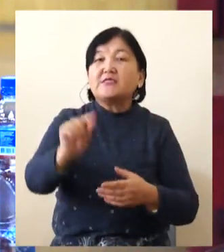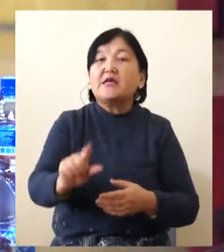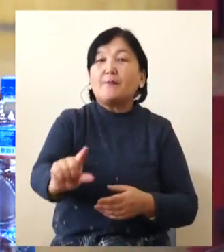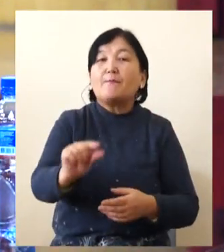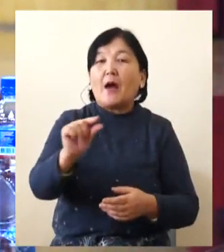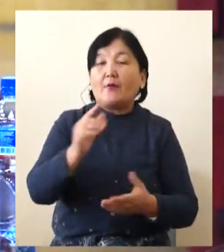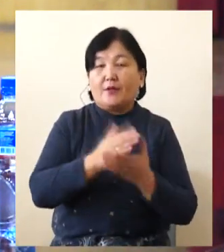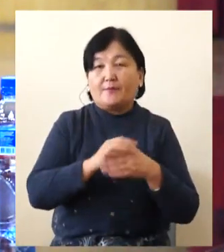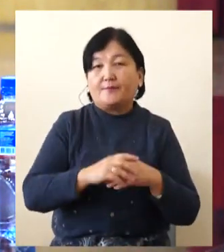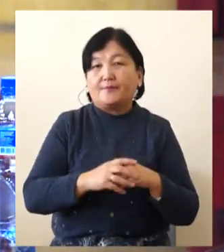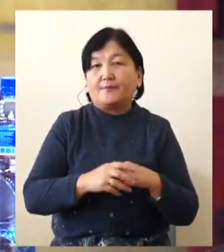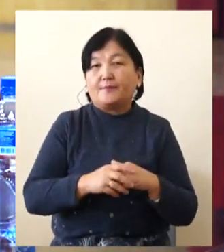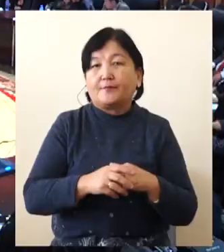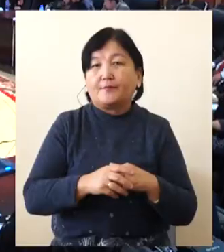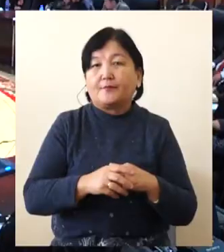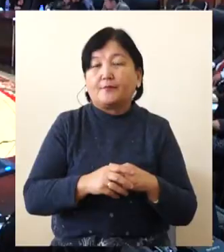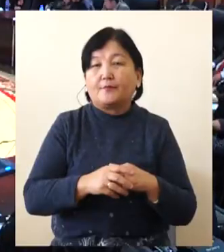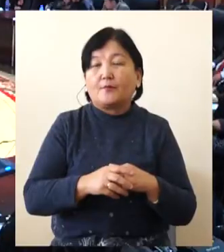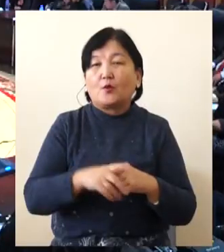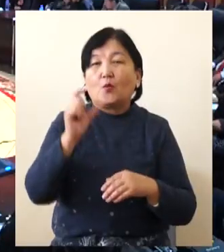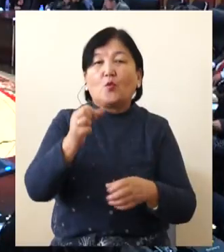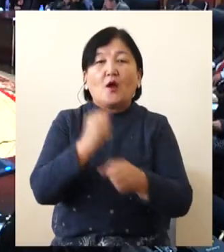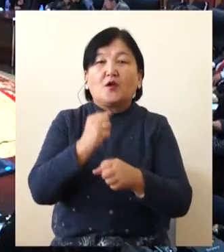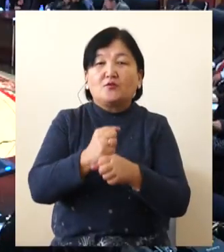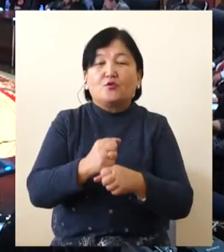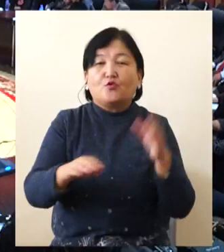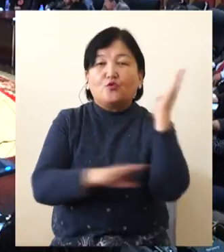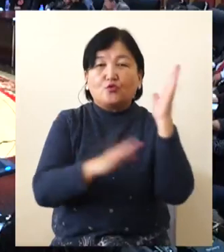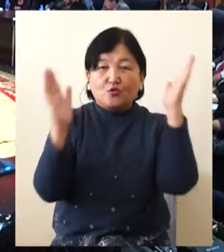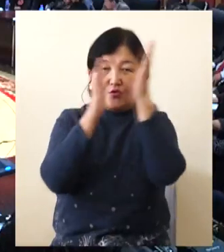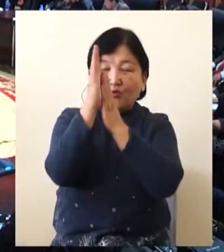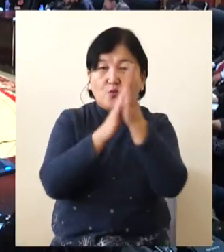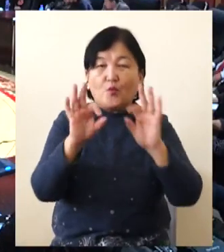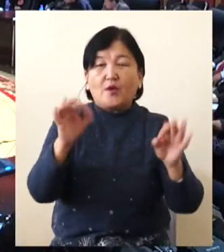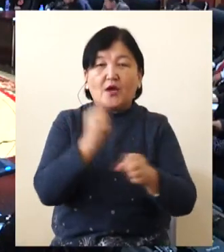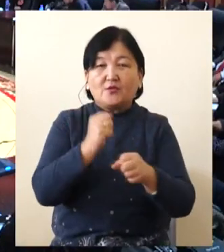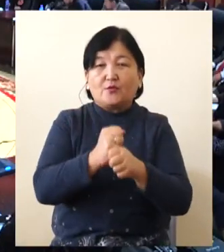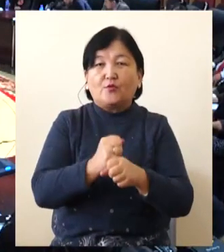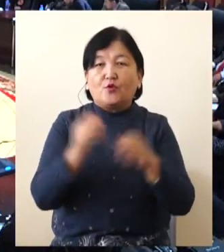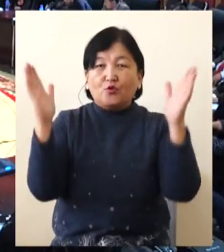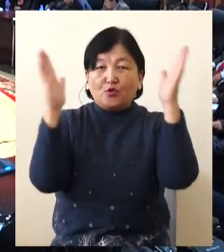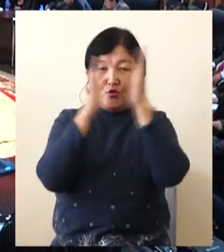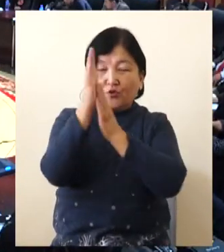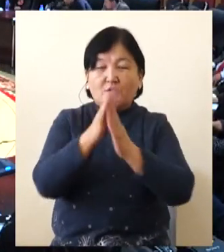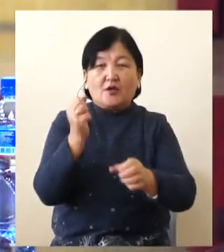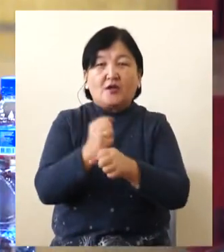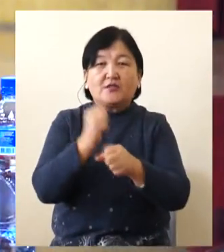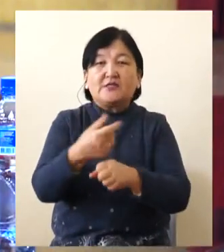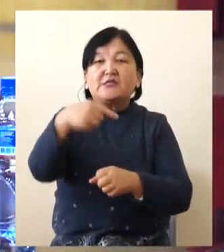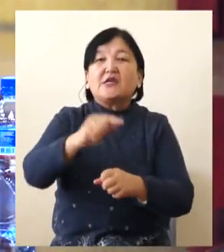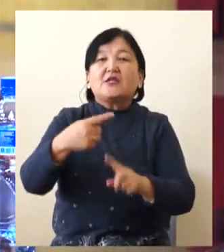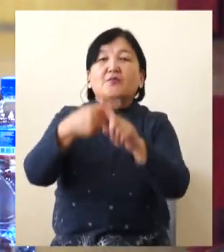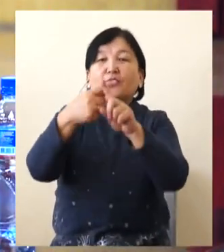Цалин бага байгаа харьцан. Тийм учраас хүн ажиллаудна уу, өдөр шингүү ажиллаудна уу гэдэг. Шөнийхэн цагийг төлсөн гэсэн ч гэсэн тэдний